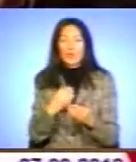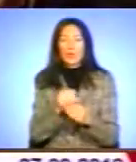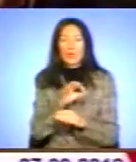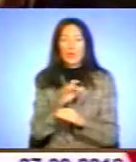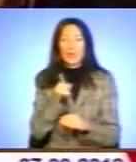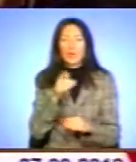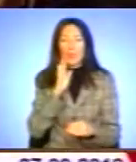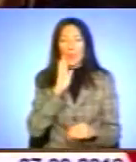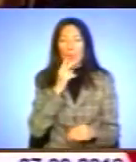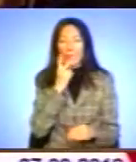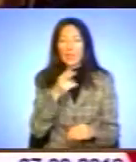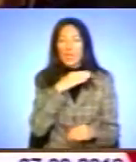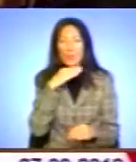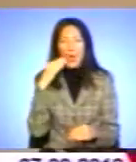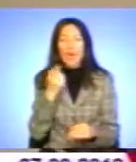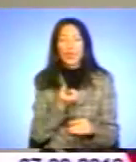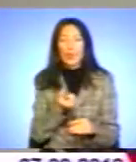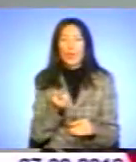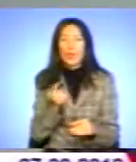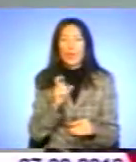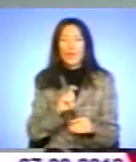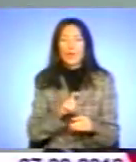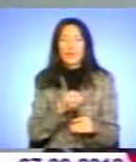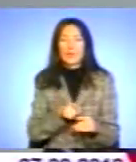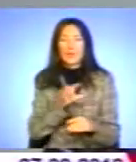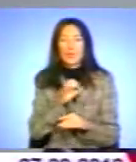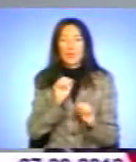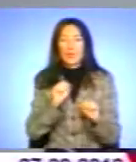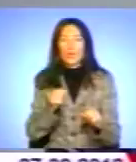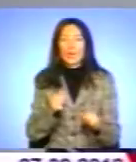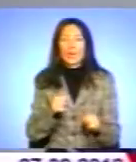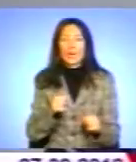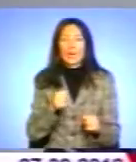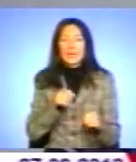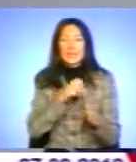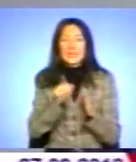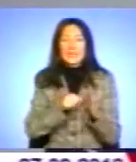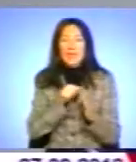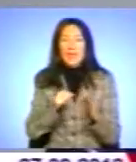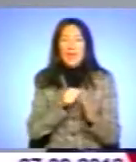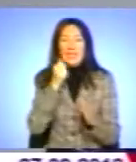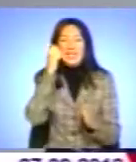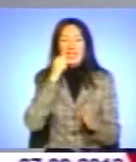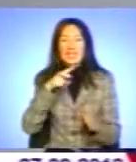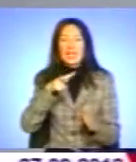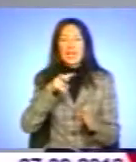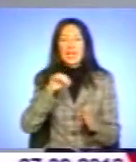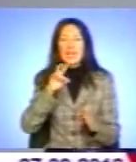бачить багато переваг. На цей фотоапарат, по-перше, можна знімати старими лінзами, які дають певний...